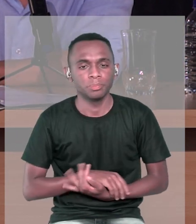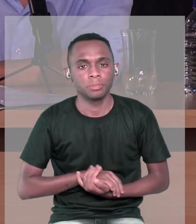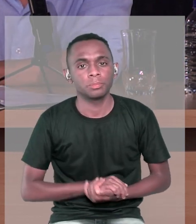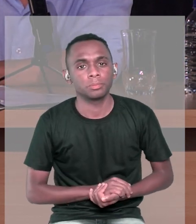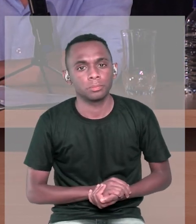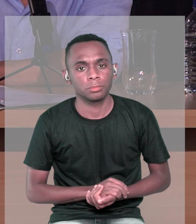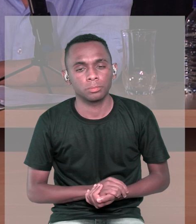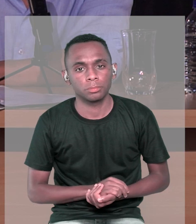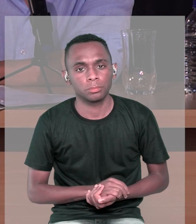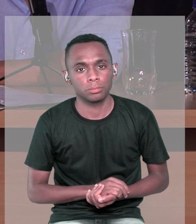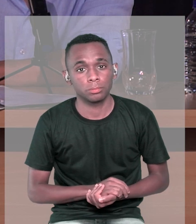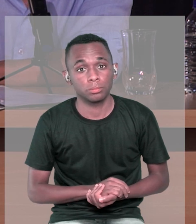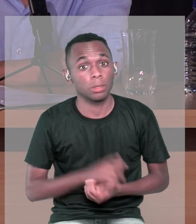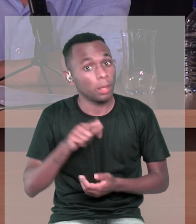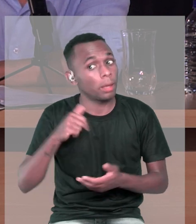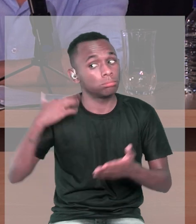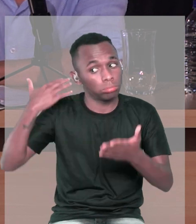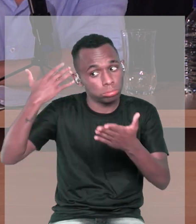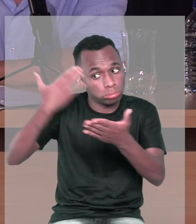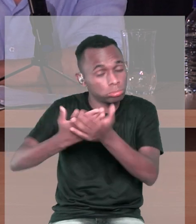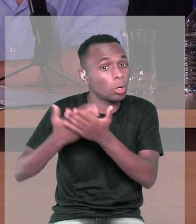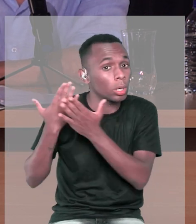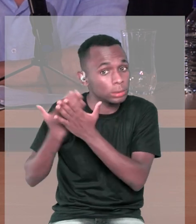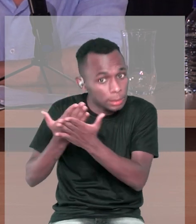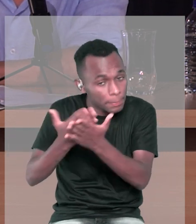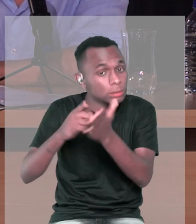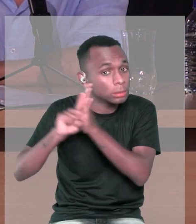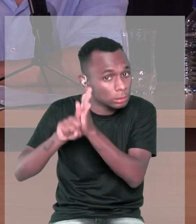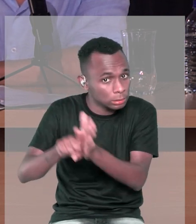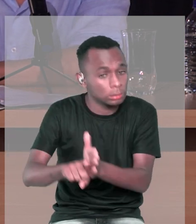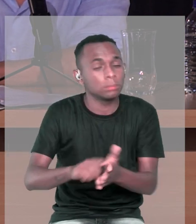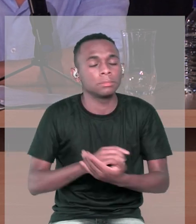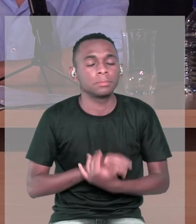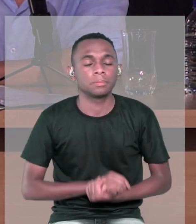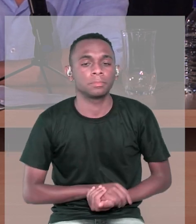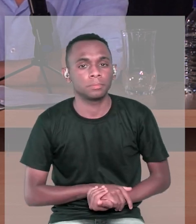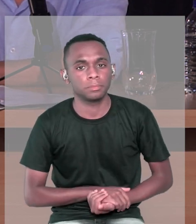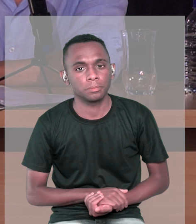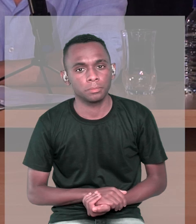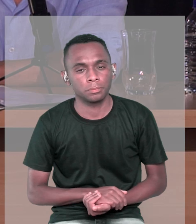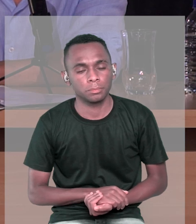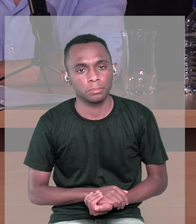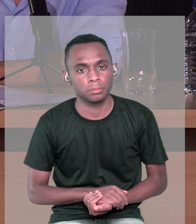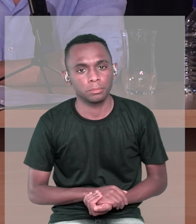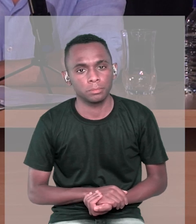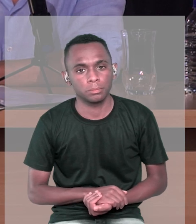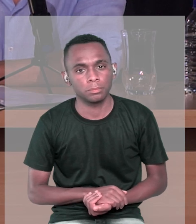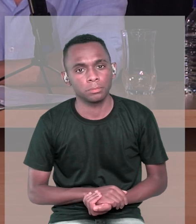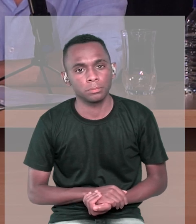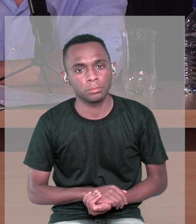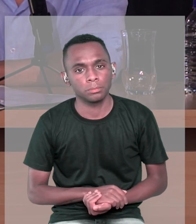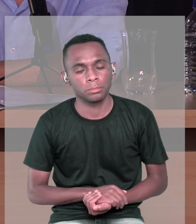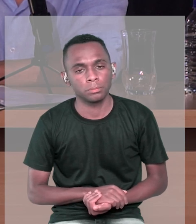stoïciens. Isso é segundo os estoicos. Je vais passer à Hegel surtout, et puis Marx, mais je